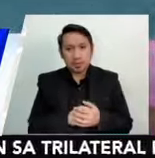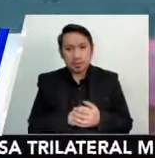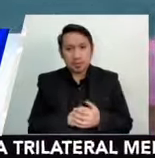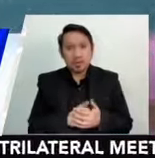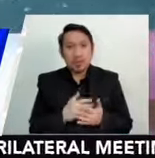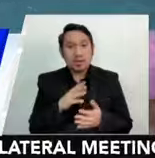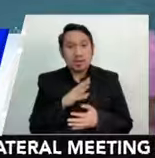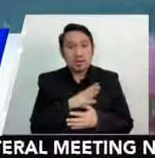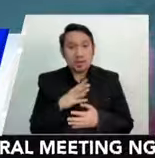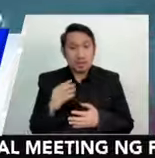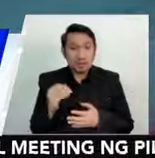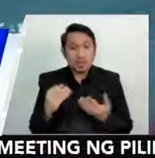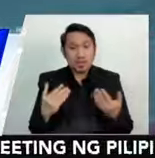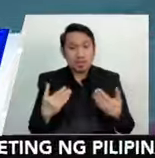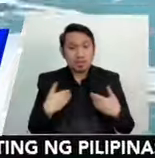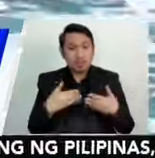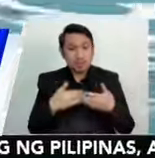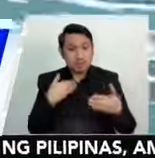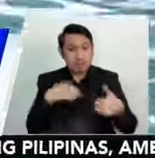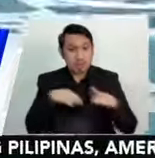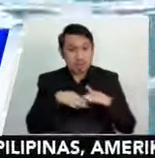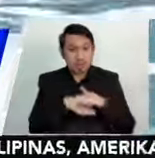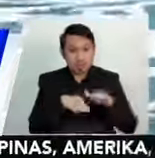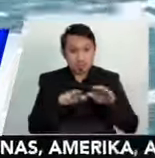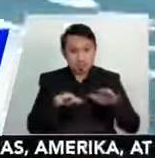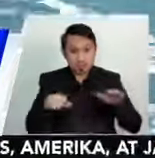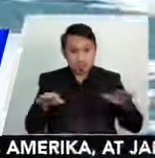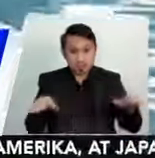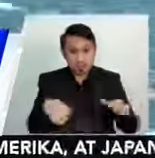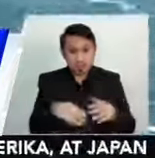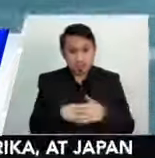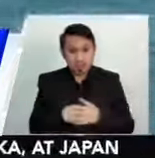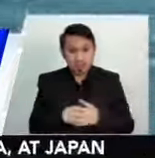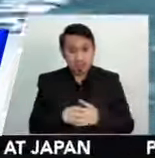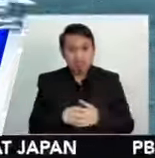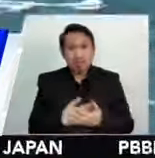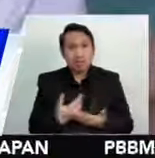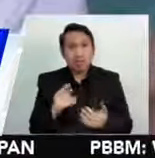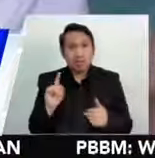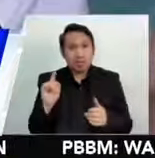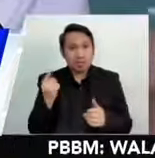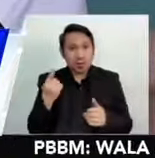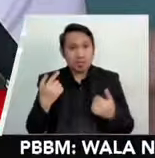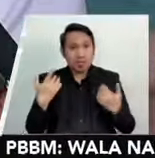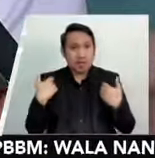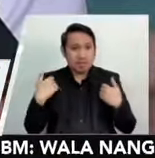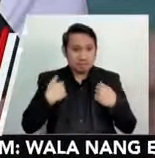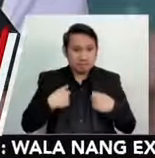papasukin ng pool ang mga bata. Make sure po na nakapag-shower po sila, na